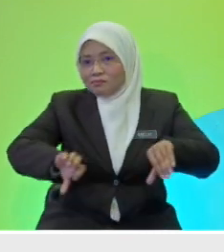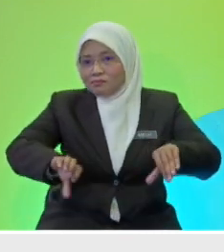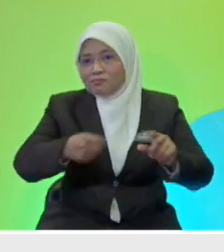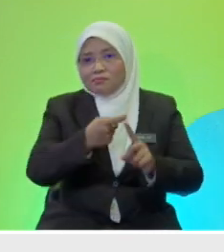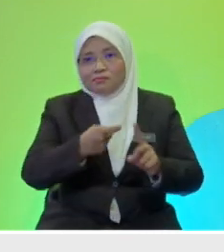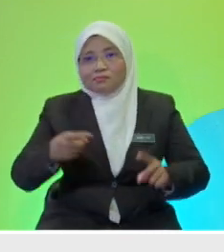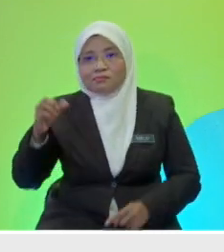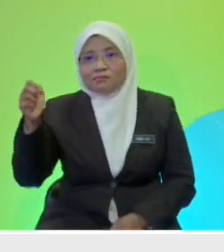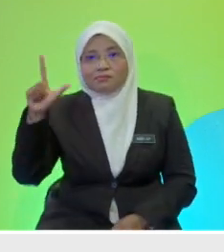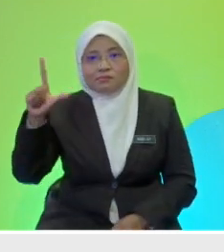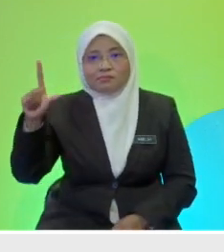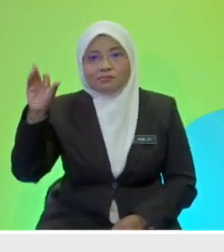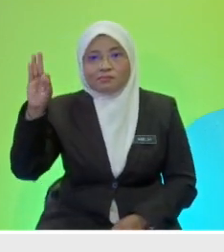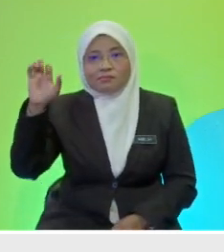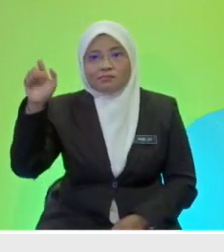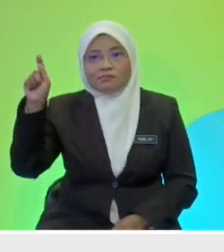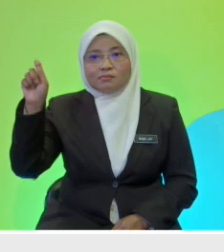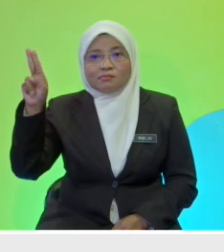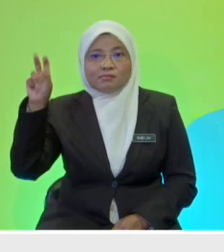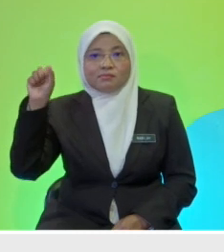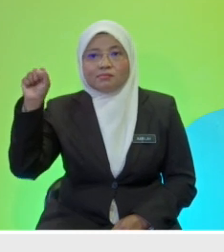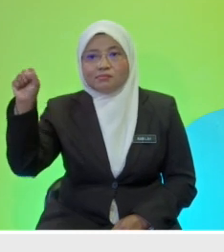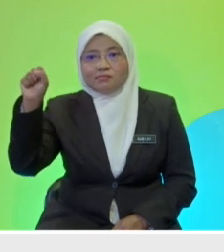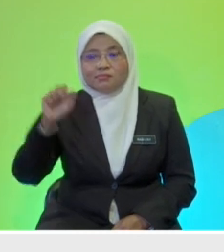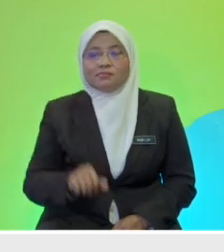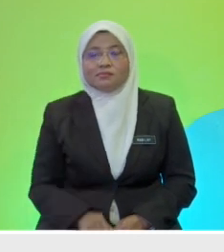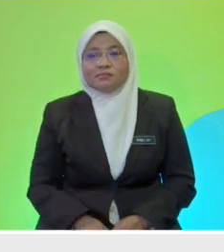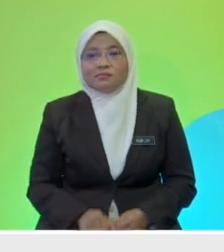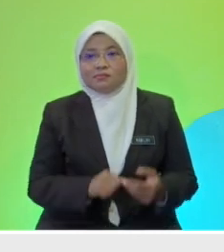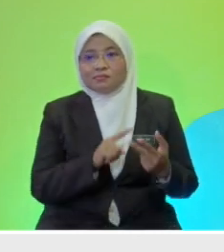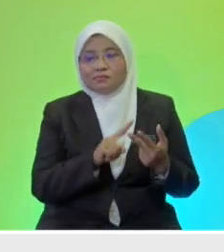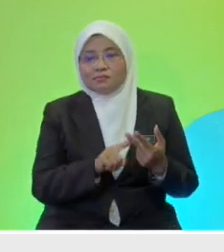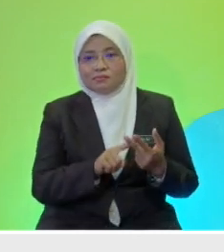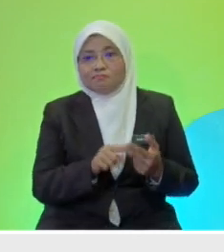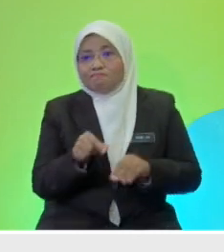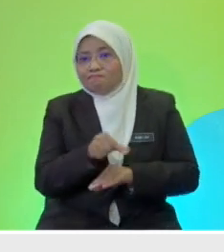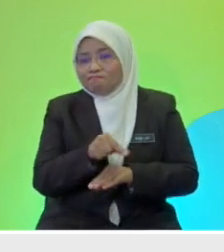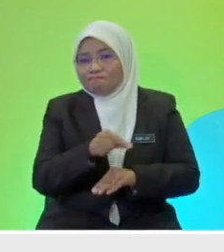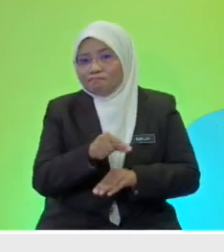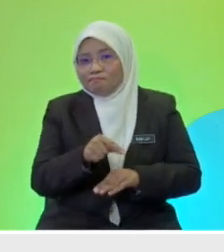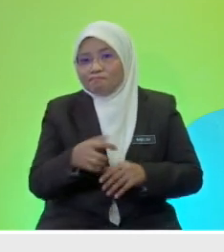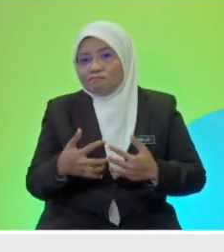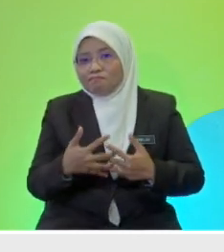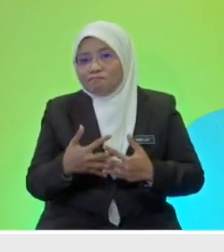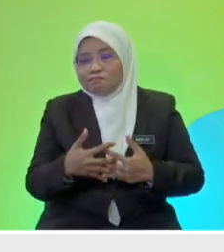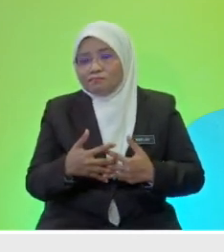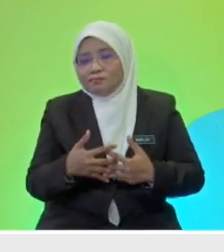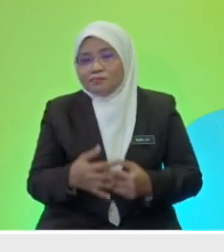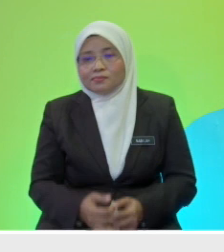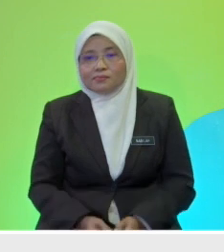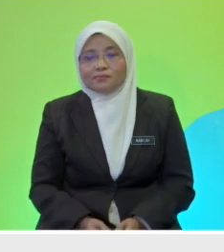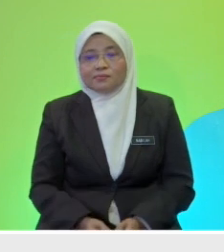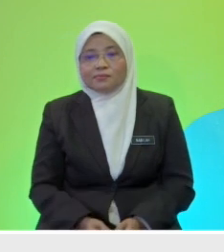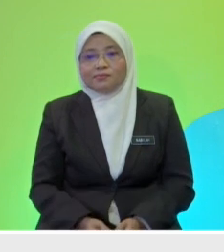selvatus oke oke yang di empatkan itu tadi kita gunakan satu mesin nama dia adalah kromotografi